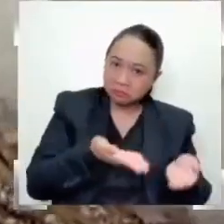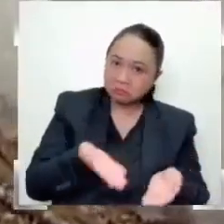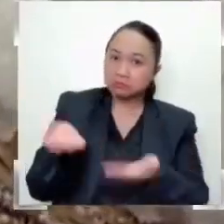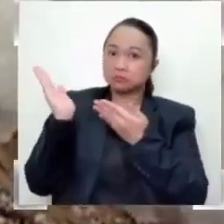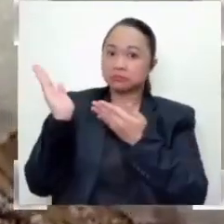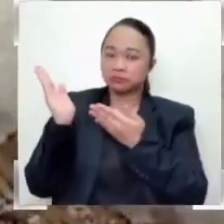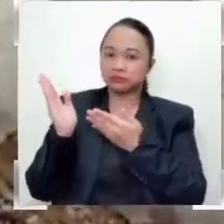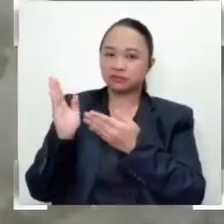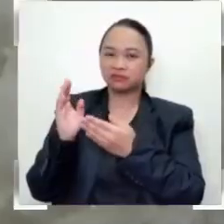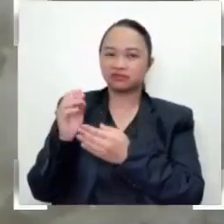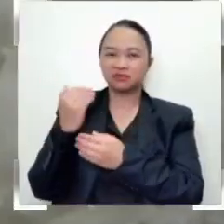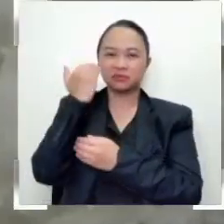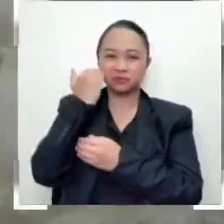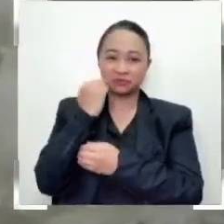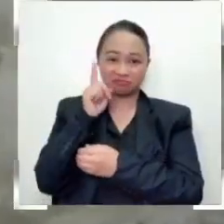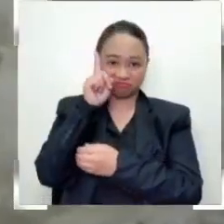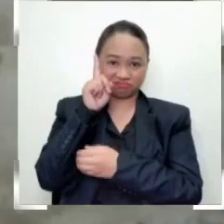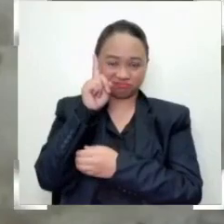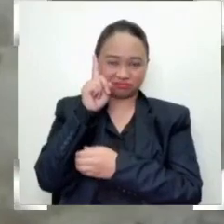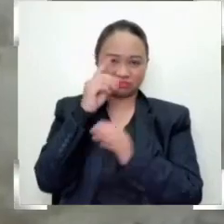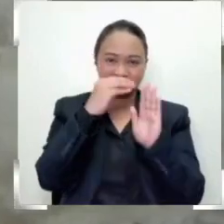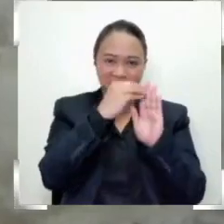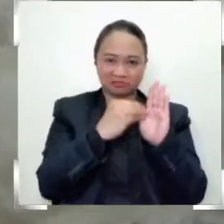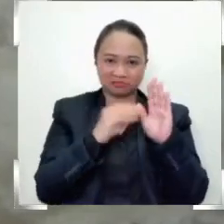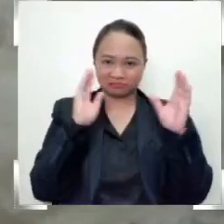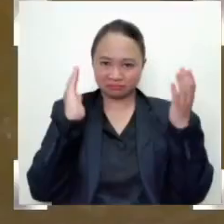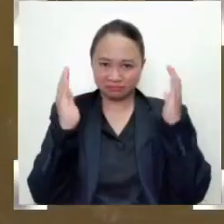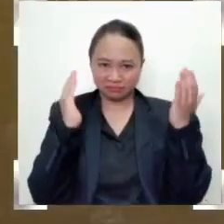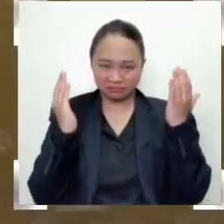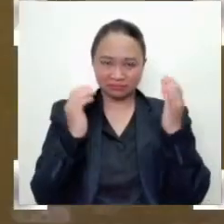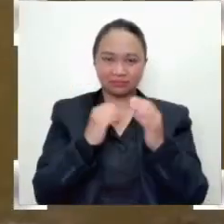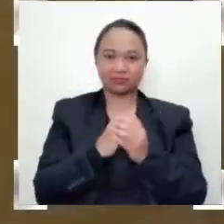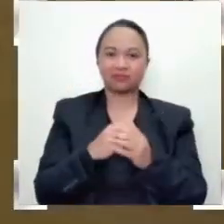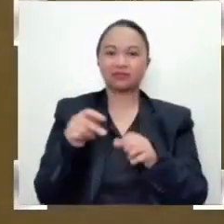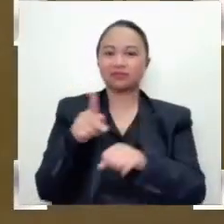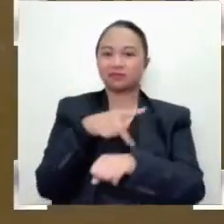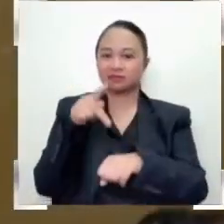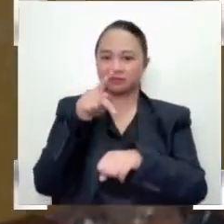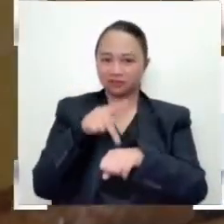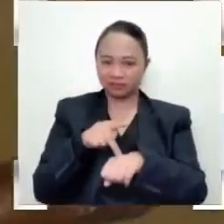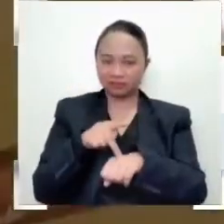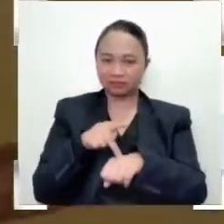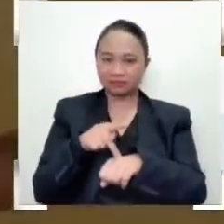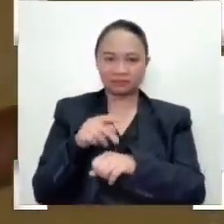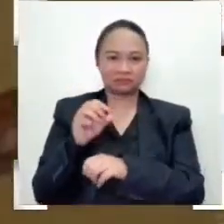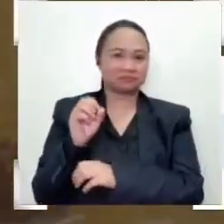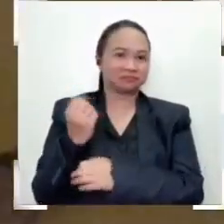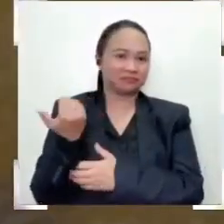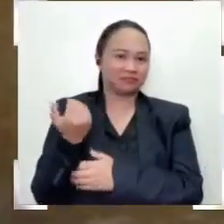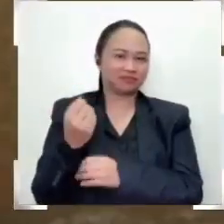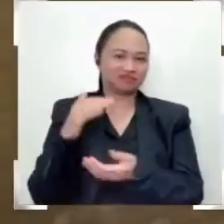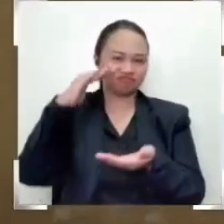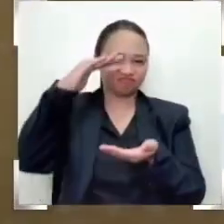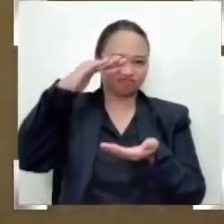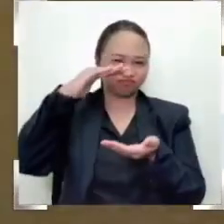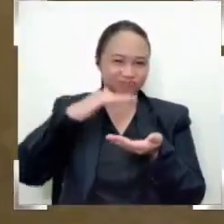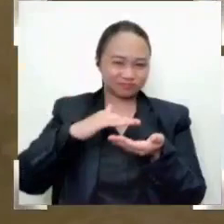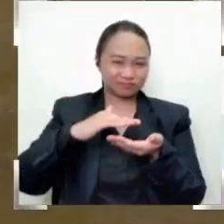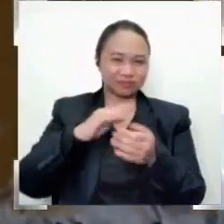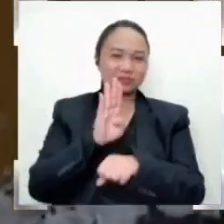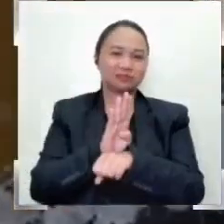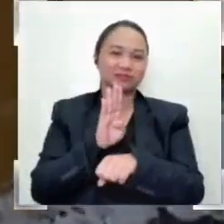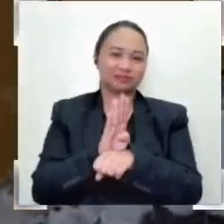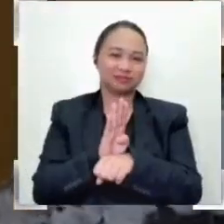2018 Census of Philippine Business and Industry ng Philippine Statistics Authority, kumaunti na rin ang mga nagnenegosyo ng asin.